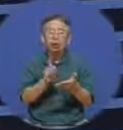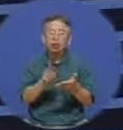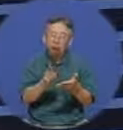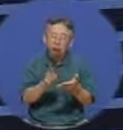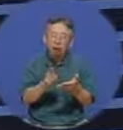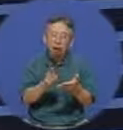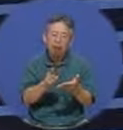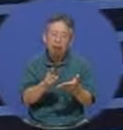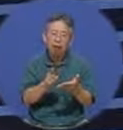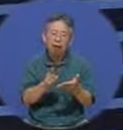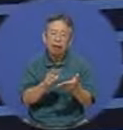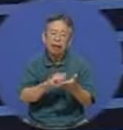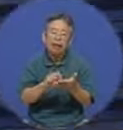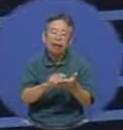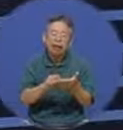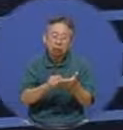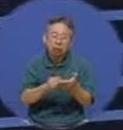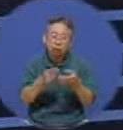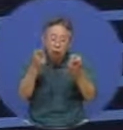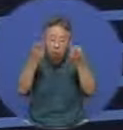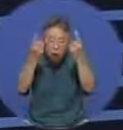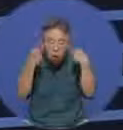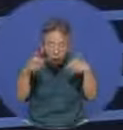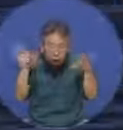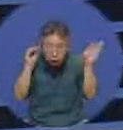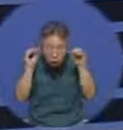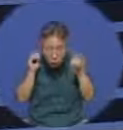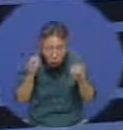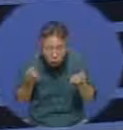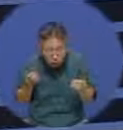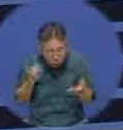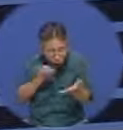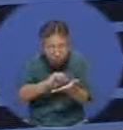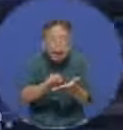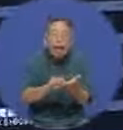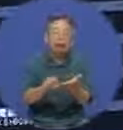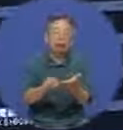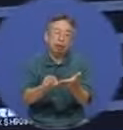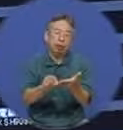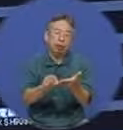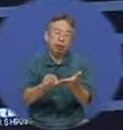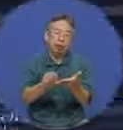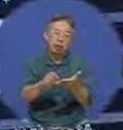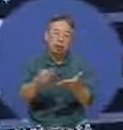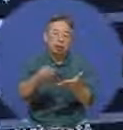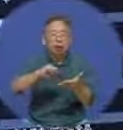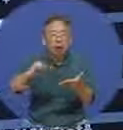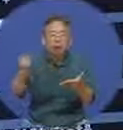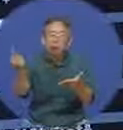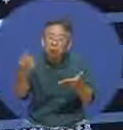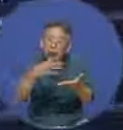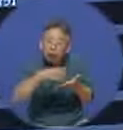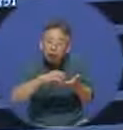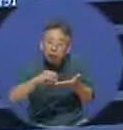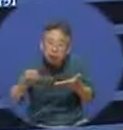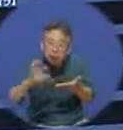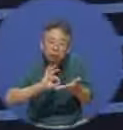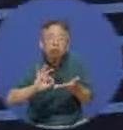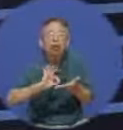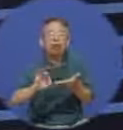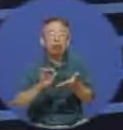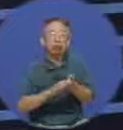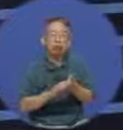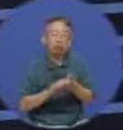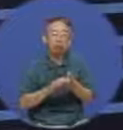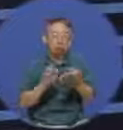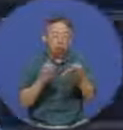体としていろいろ個人情報を入れてしまうですね。でそれが利用されてしまうことがありますね。でもう一